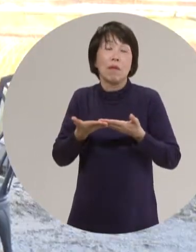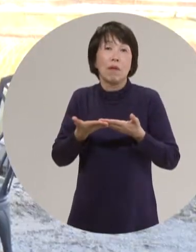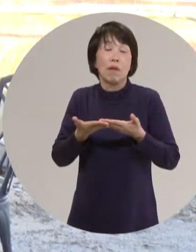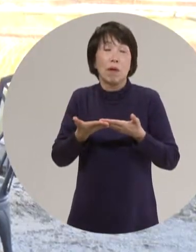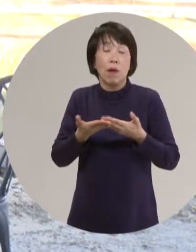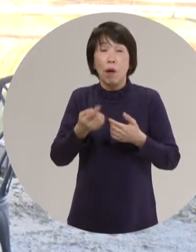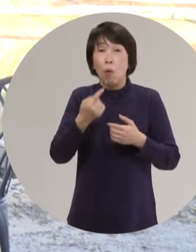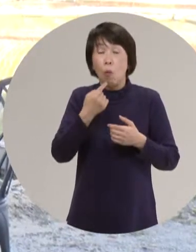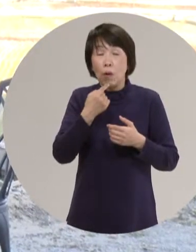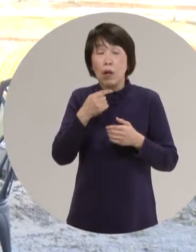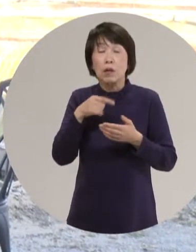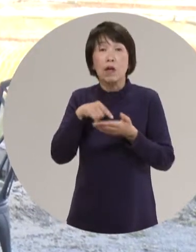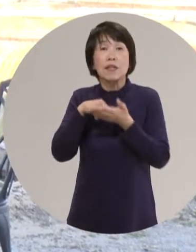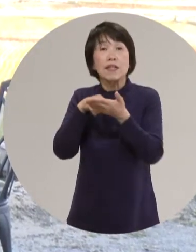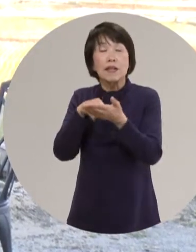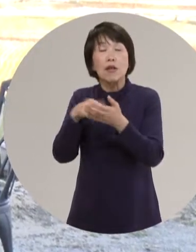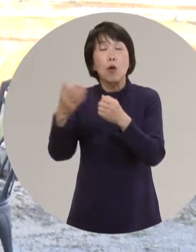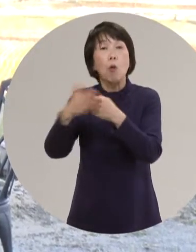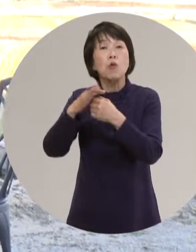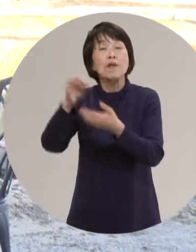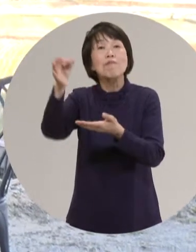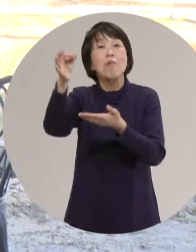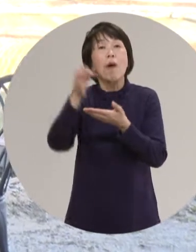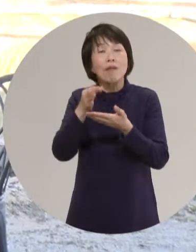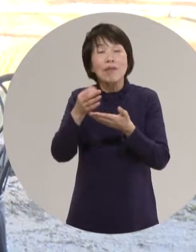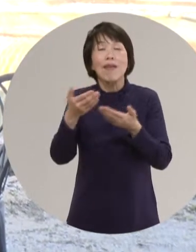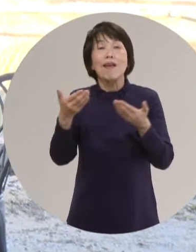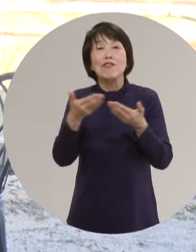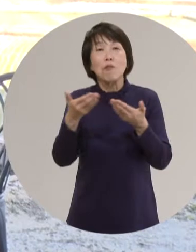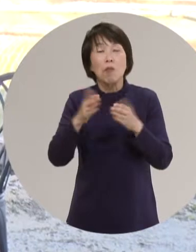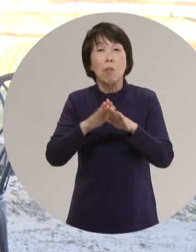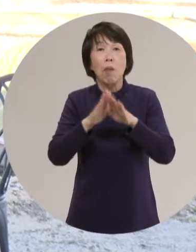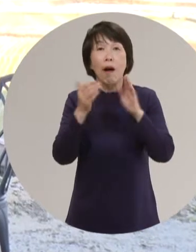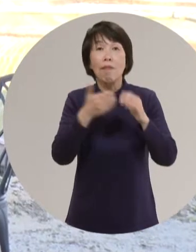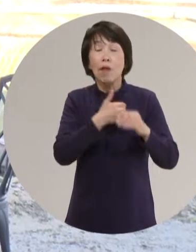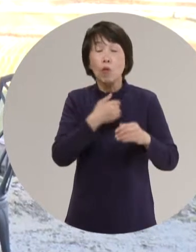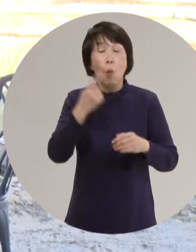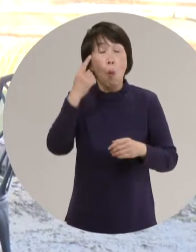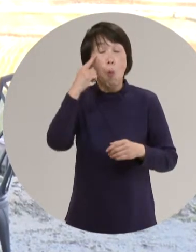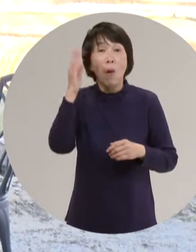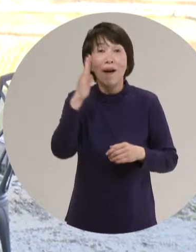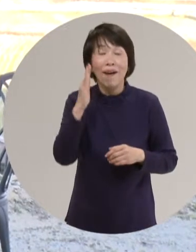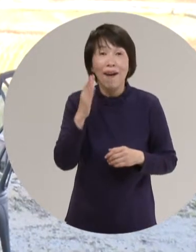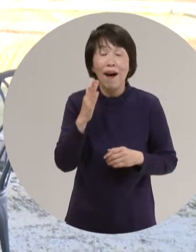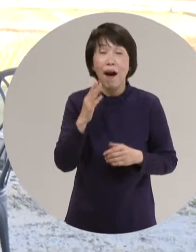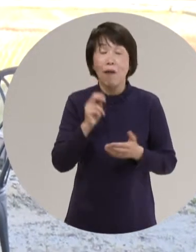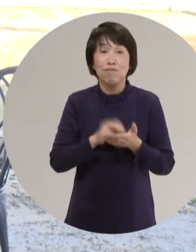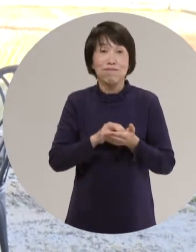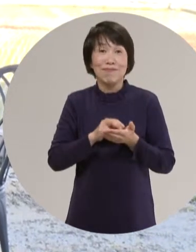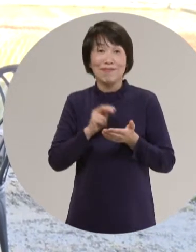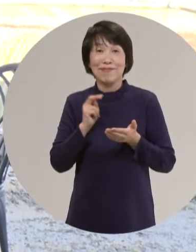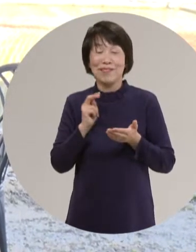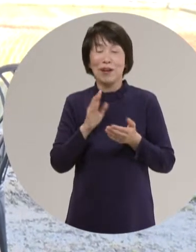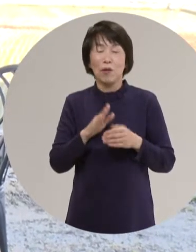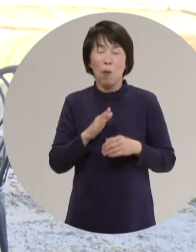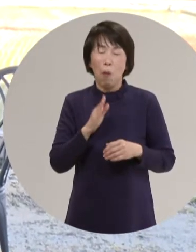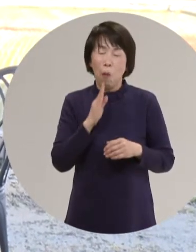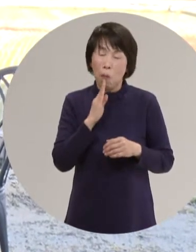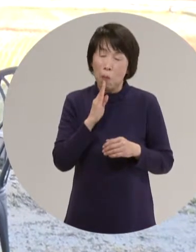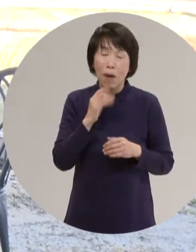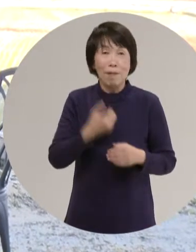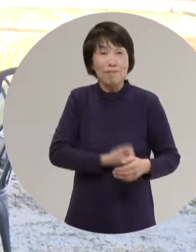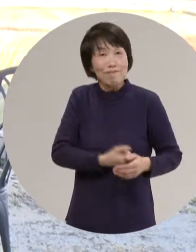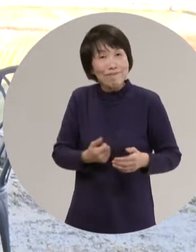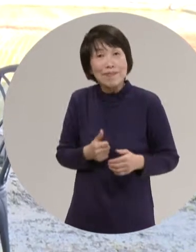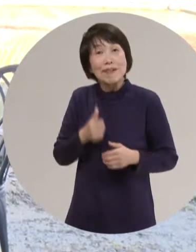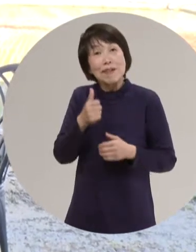。まさか自分が補助金を受けてこんな活動が始められるとは思っていなかったので、もう本当にき